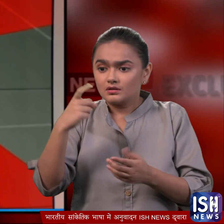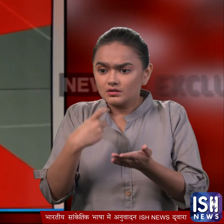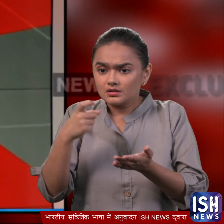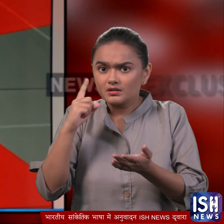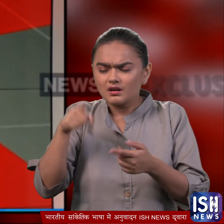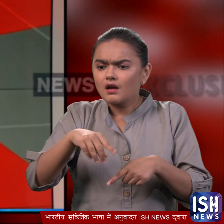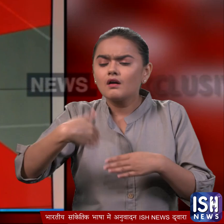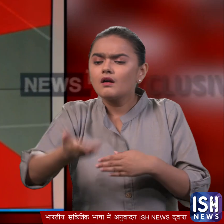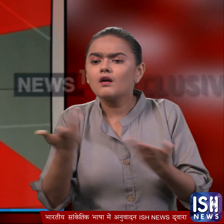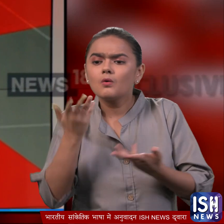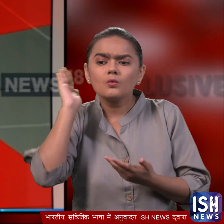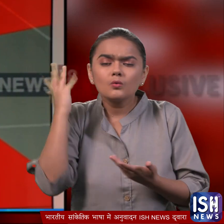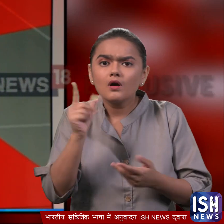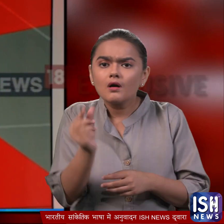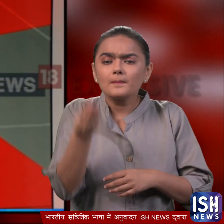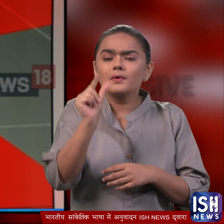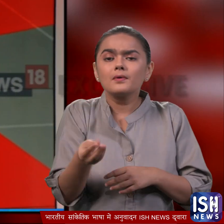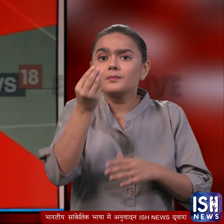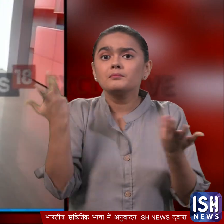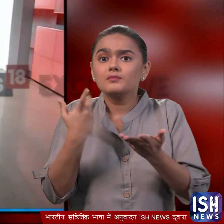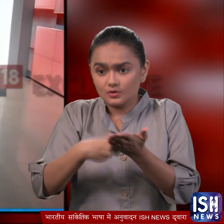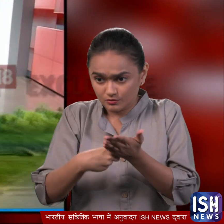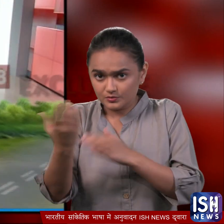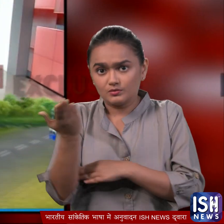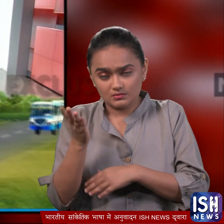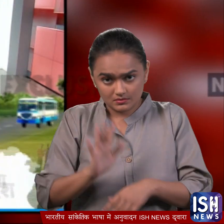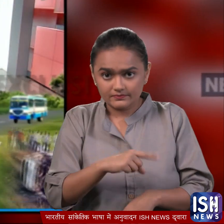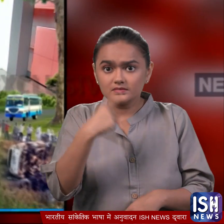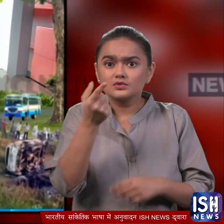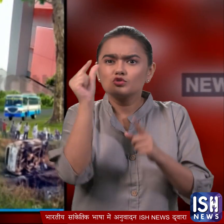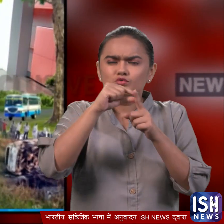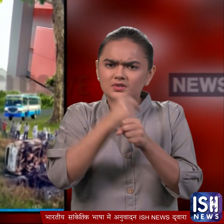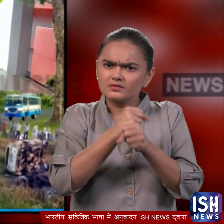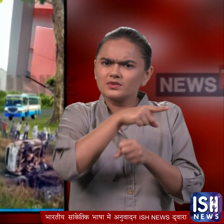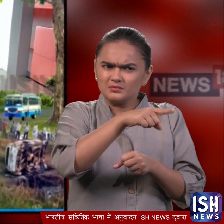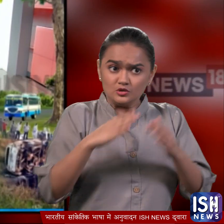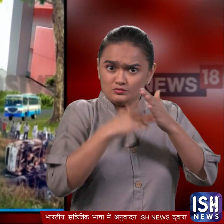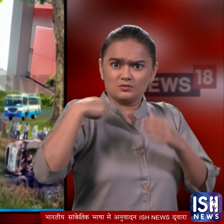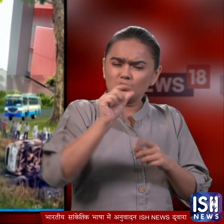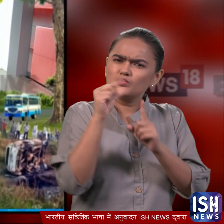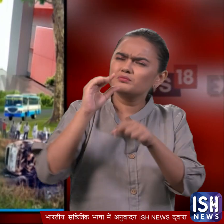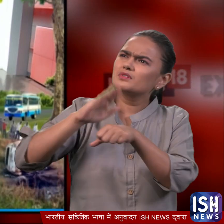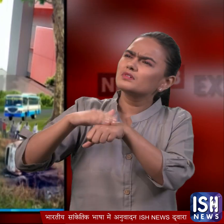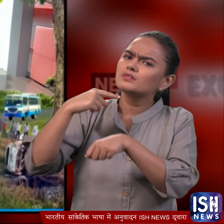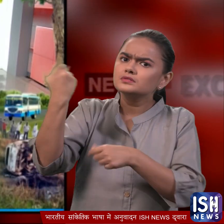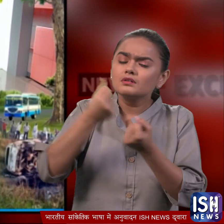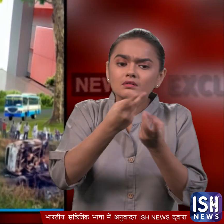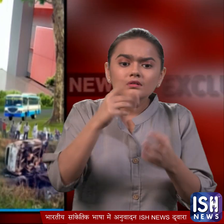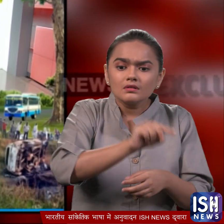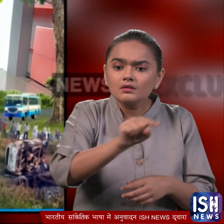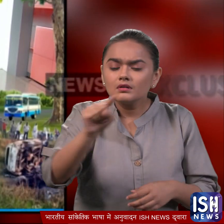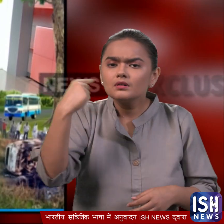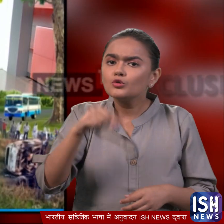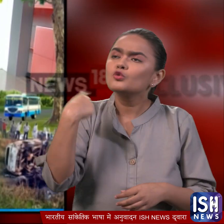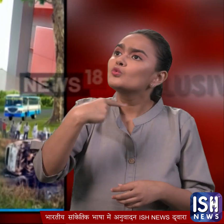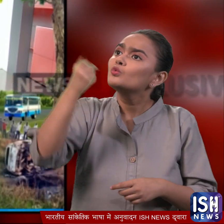रिपोर्ट मांगी। न्यूज़ 18 के एहतशाम खान की रिपोर्ट है कि लखीमपुर हिंसा मामले में सुप्रीम कोर्ट ने यूपी सरकार से पूछा कि अब तक कितने लोगों के